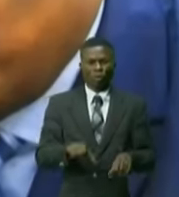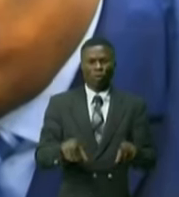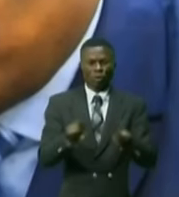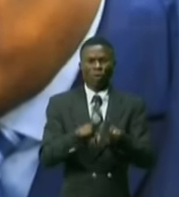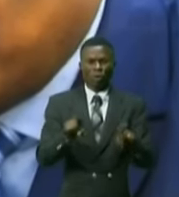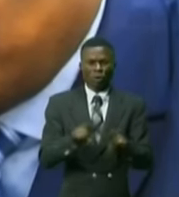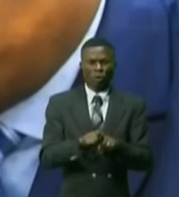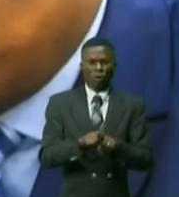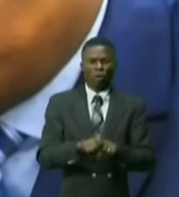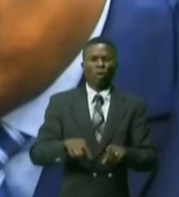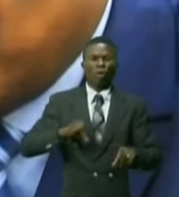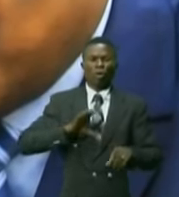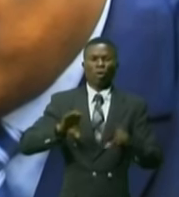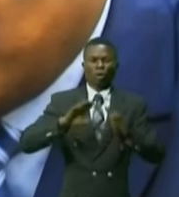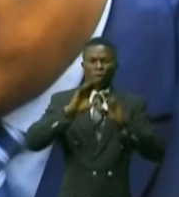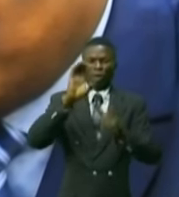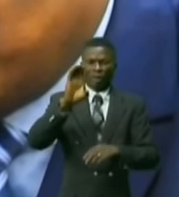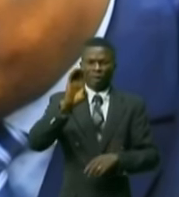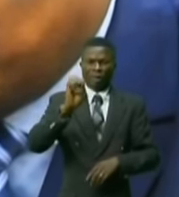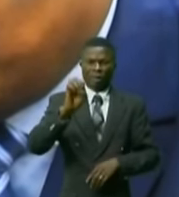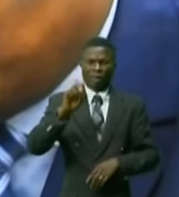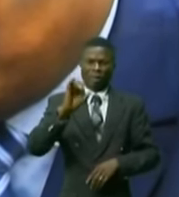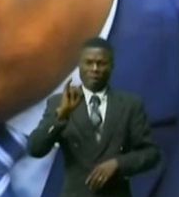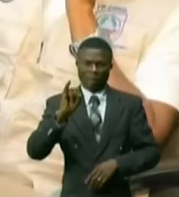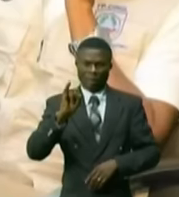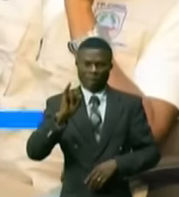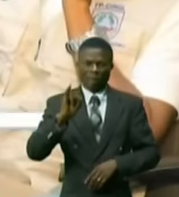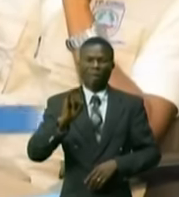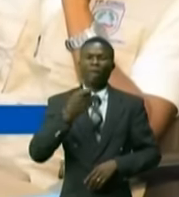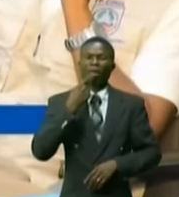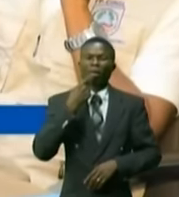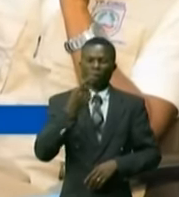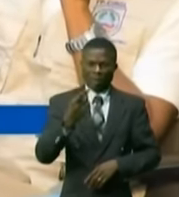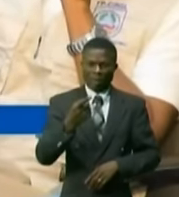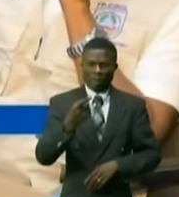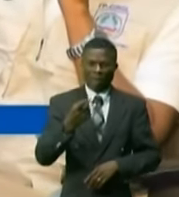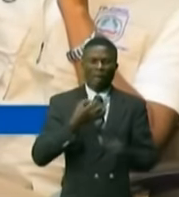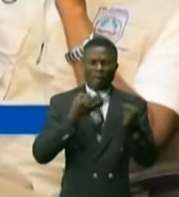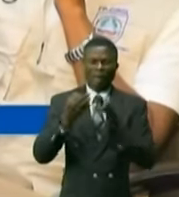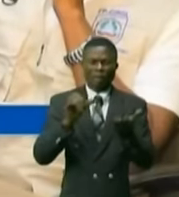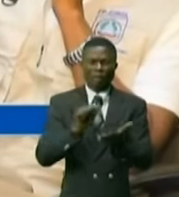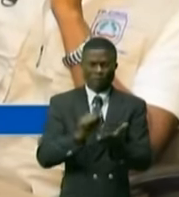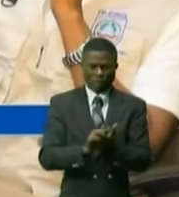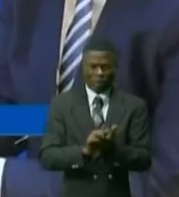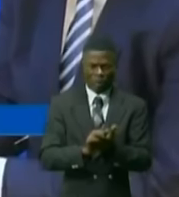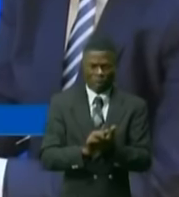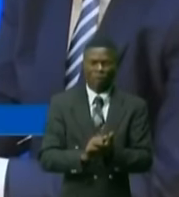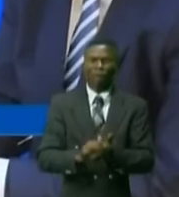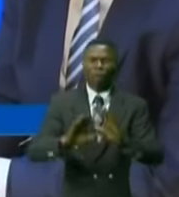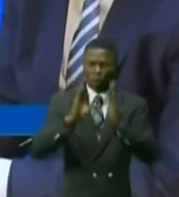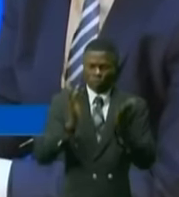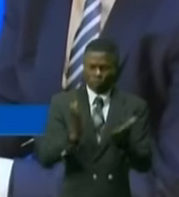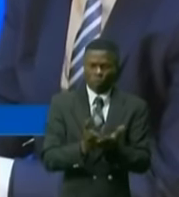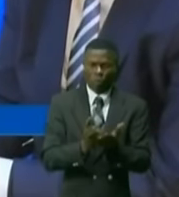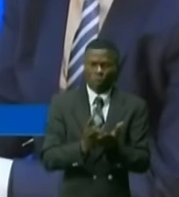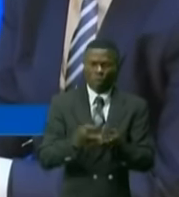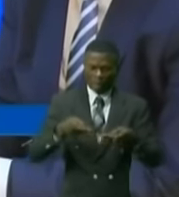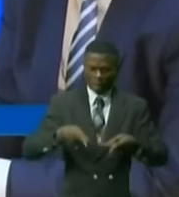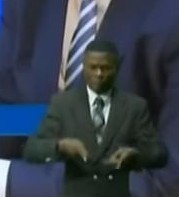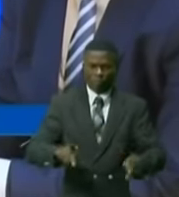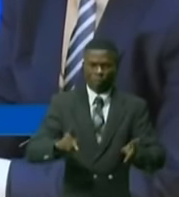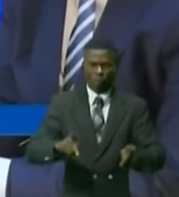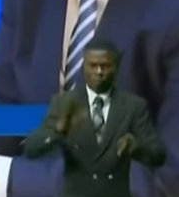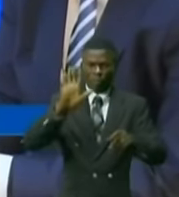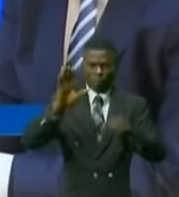comme la Commission électorale nationale indépendante, CENI, l'a si bien confirmé à maintes reprises par le truchement de